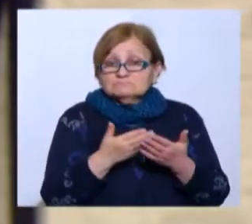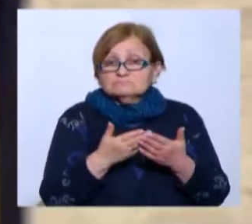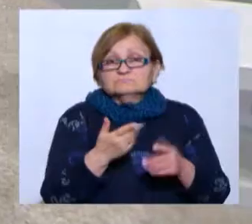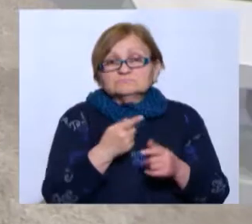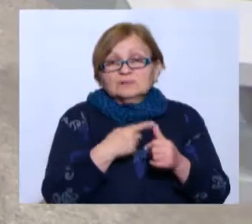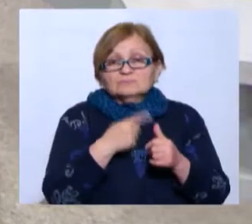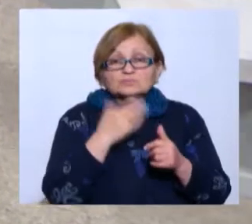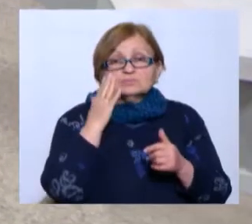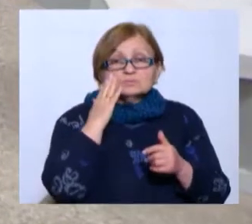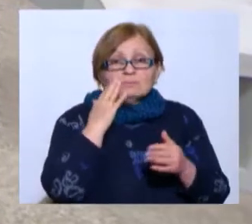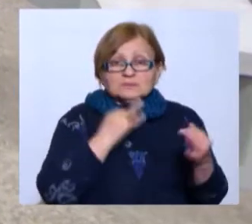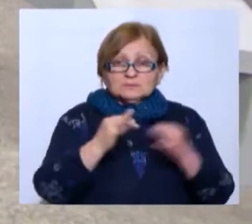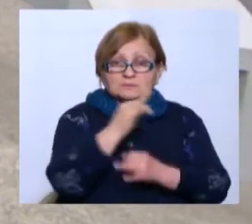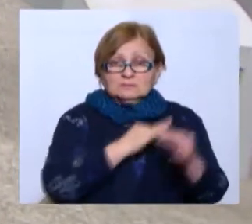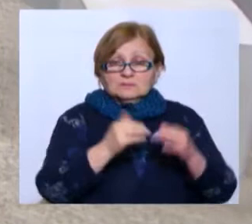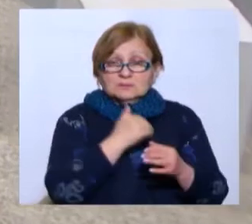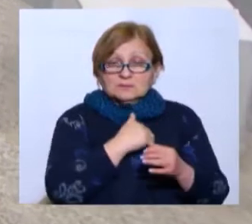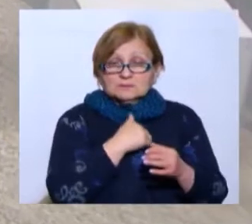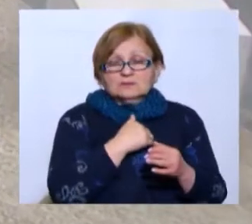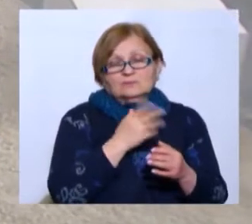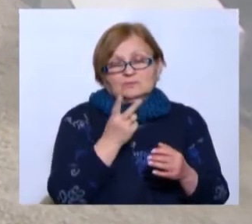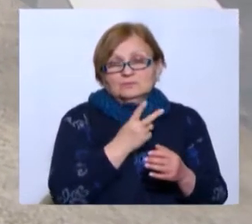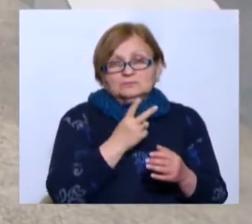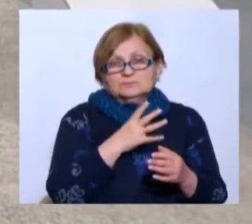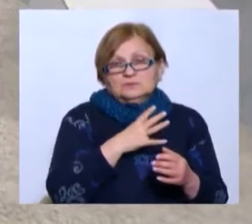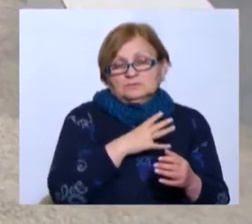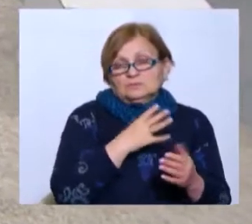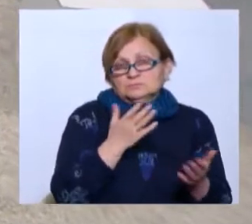სამართლიანი მსჯელობის განცდის შესაქმნელად.